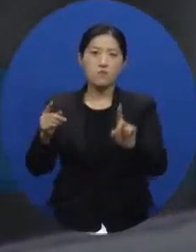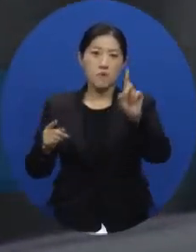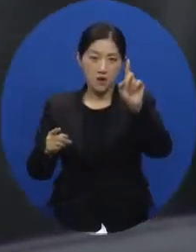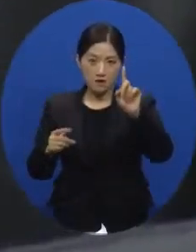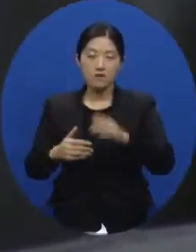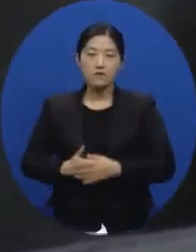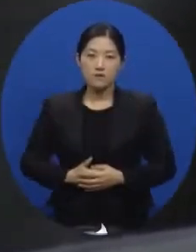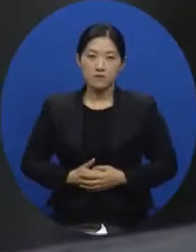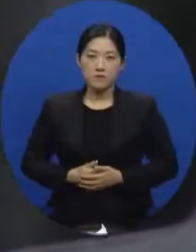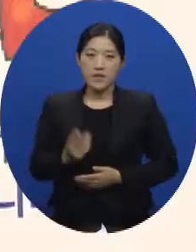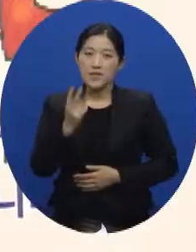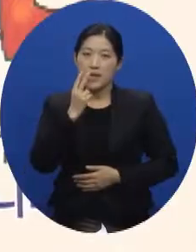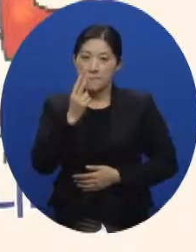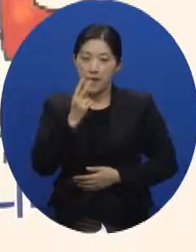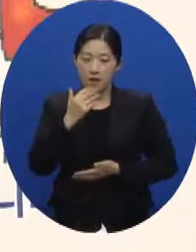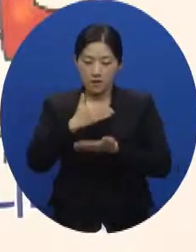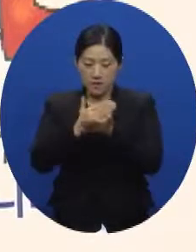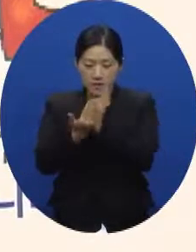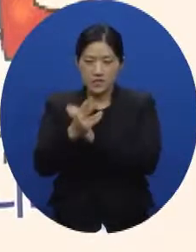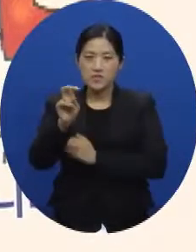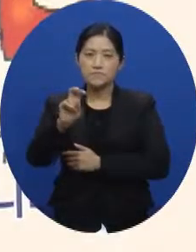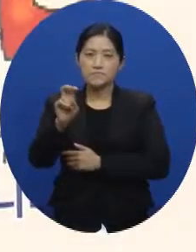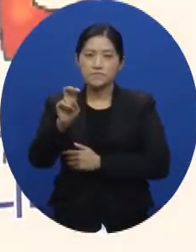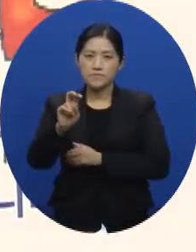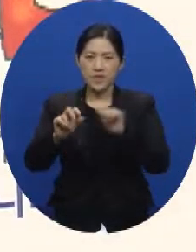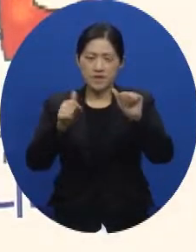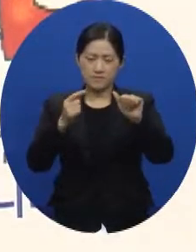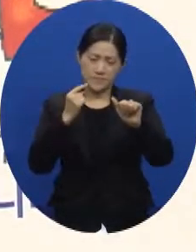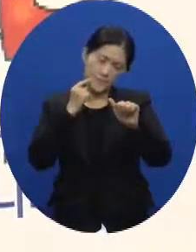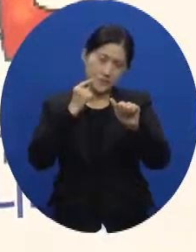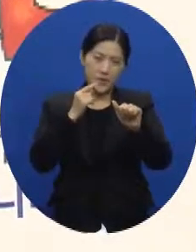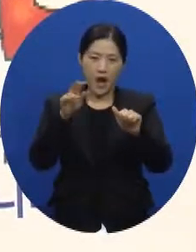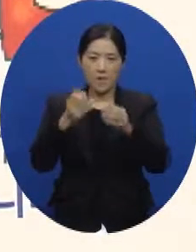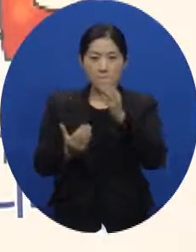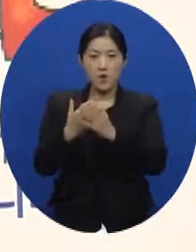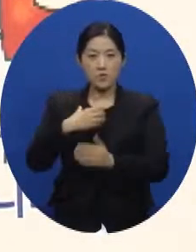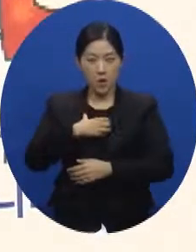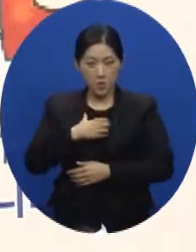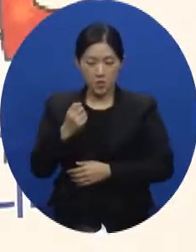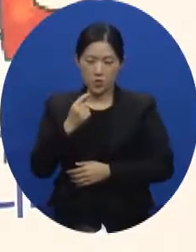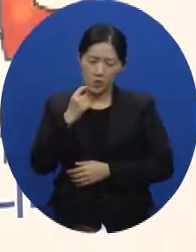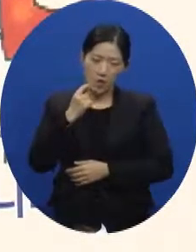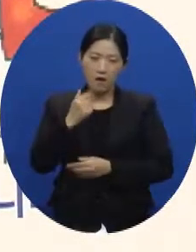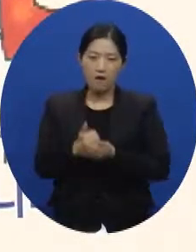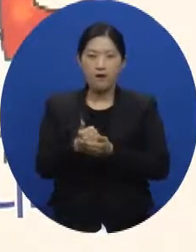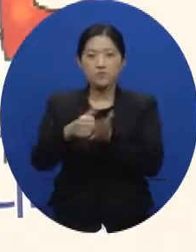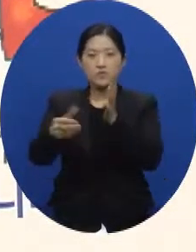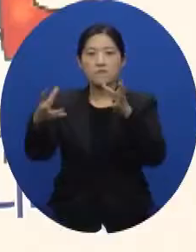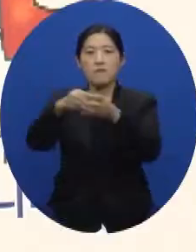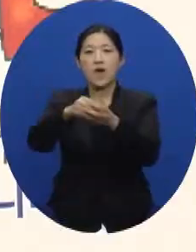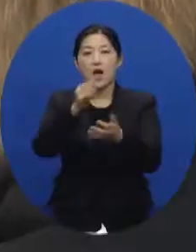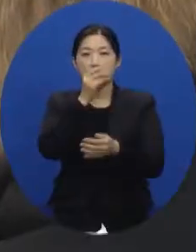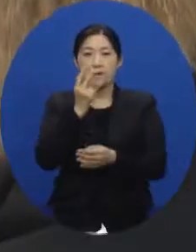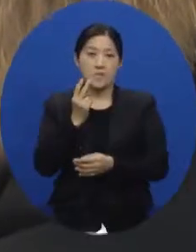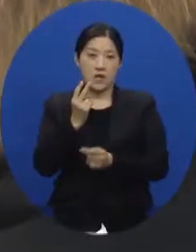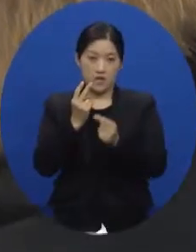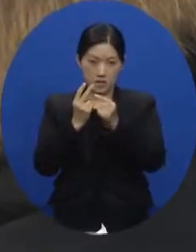편입니다. 담배는 20여 종에 달하는 A급 발암물질, 화학물질을 다량 함유하고